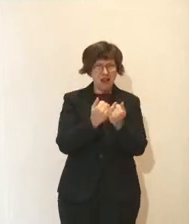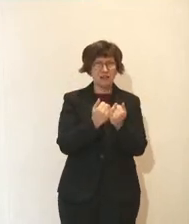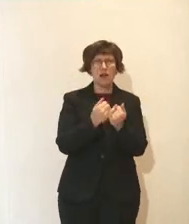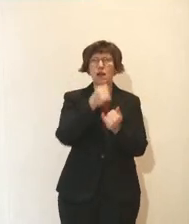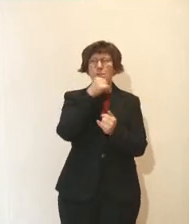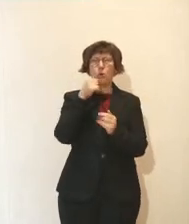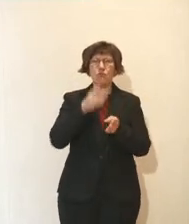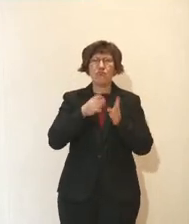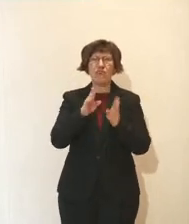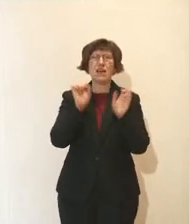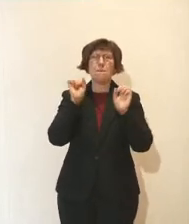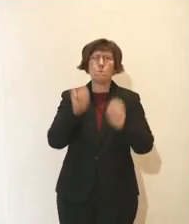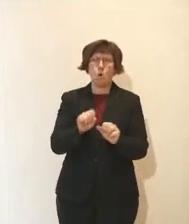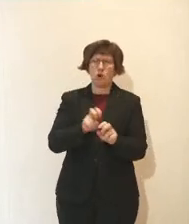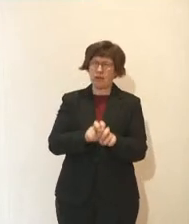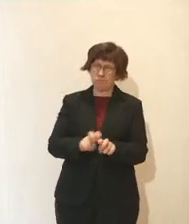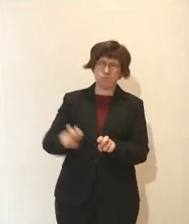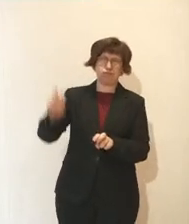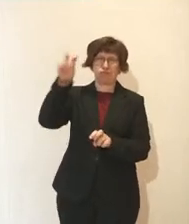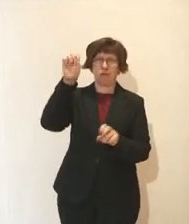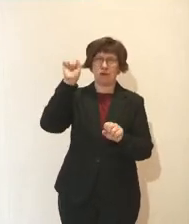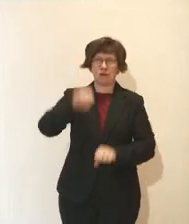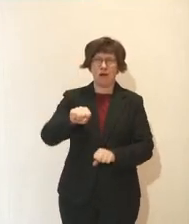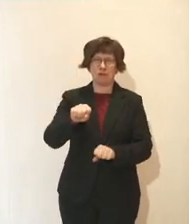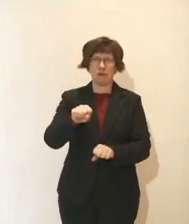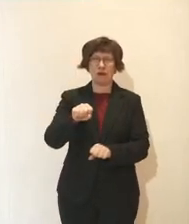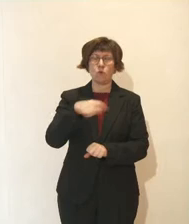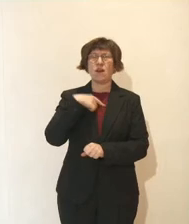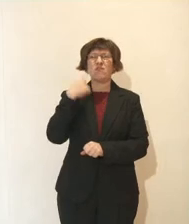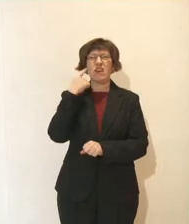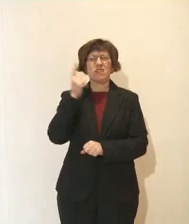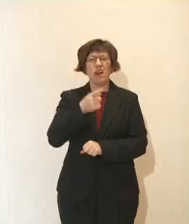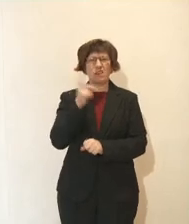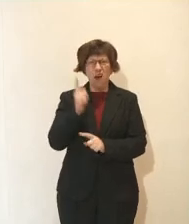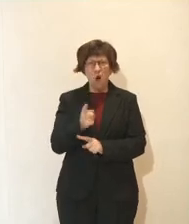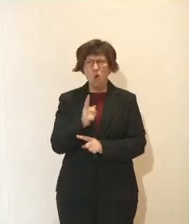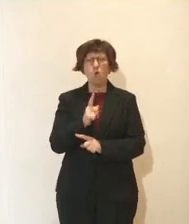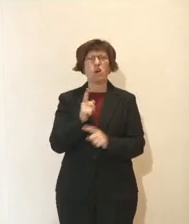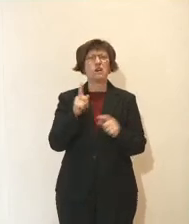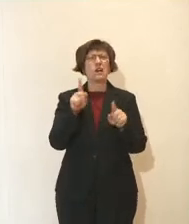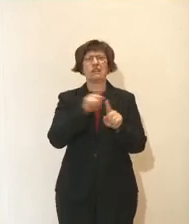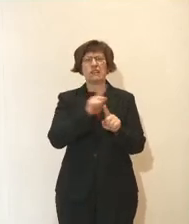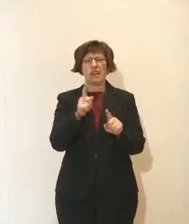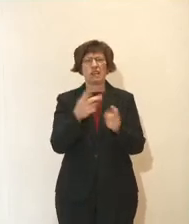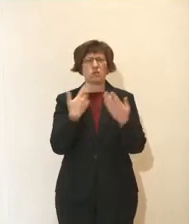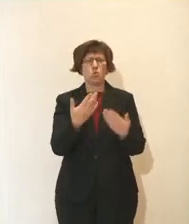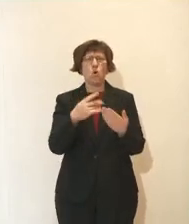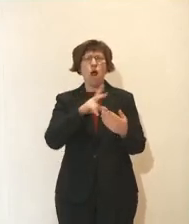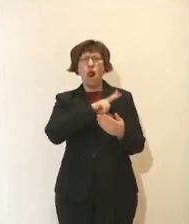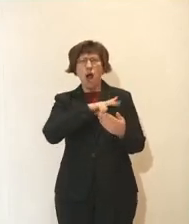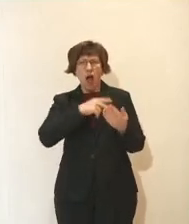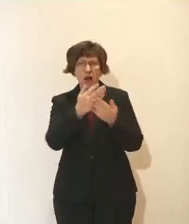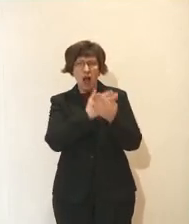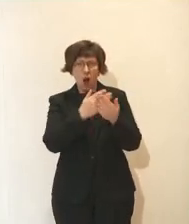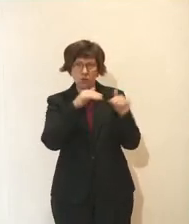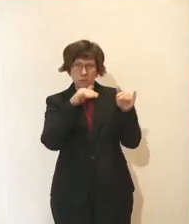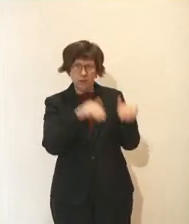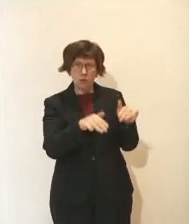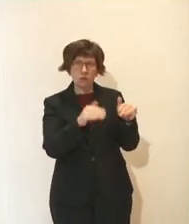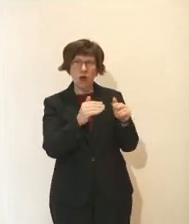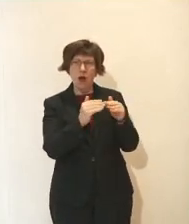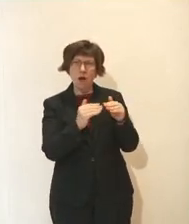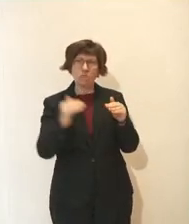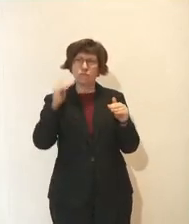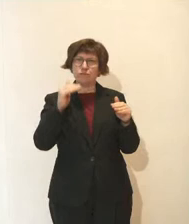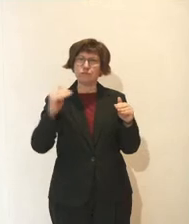weg möglich sein soll aber wir finden auch dass es nicht so ist dass diejenigen die eine lange ausbildung haben auf höhere